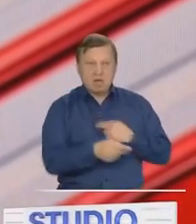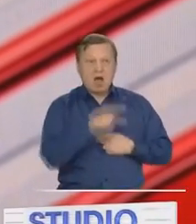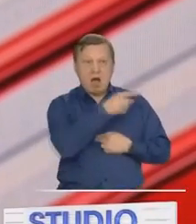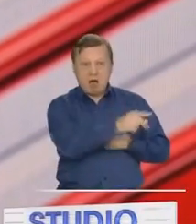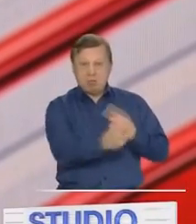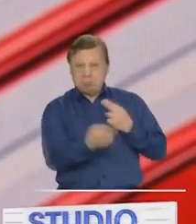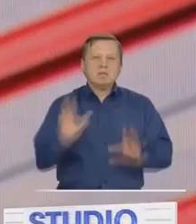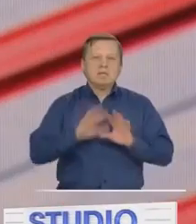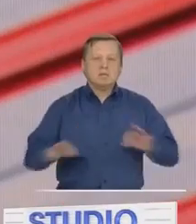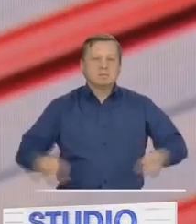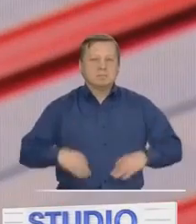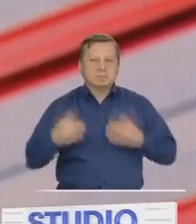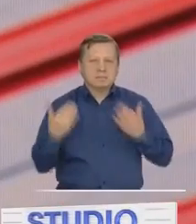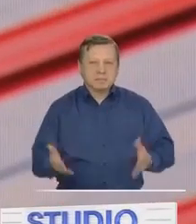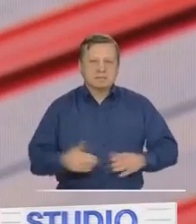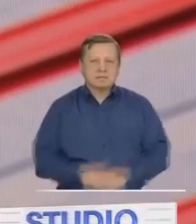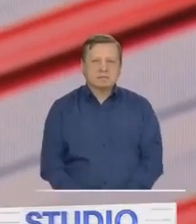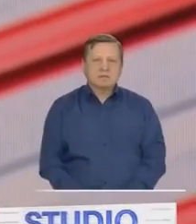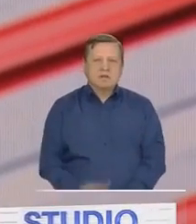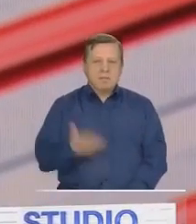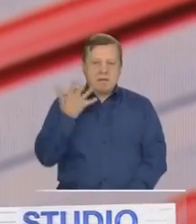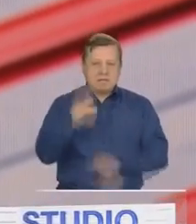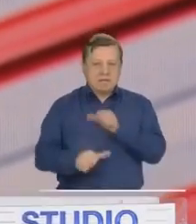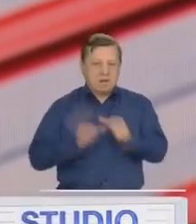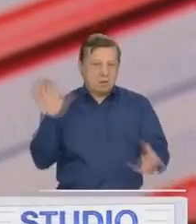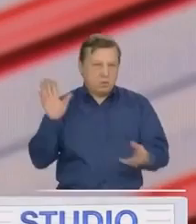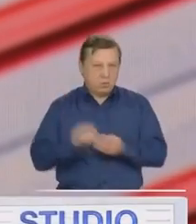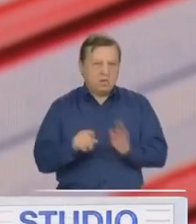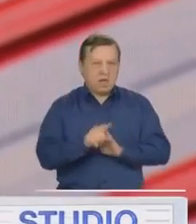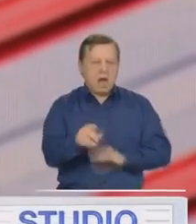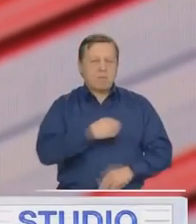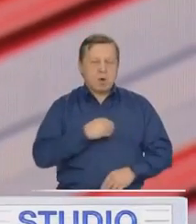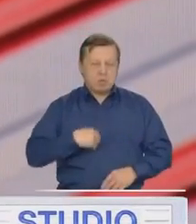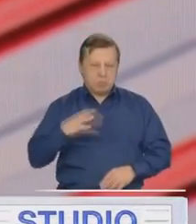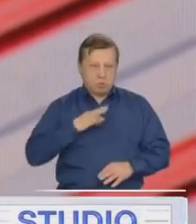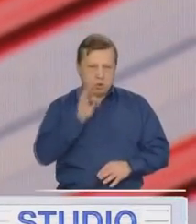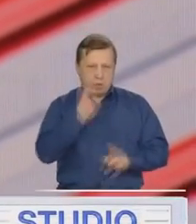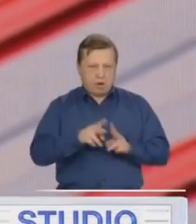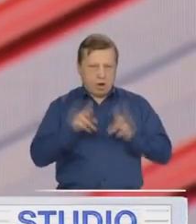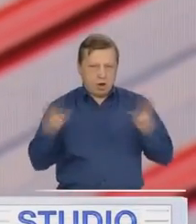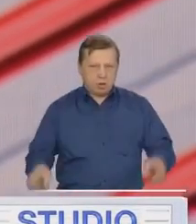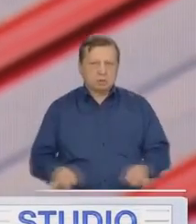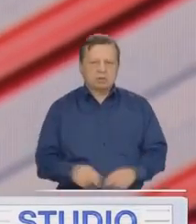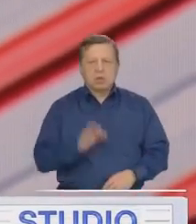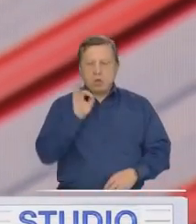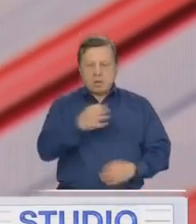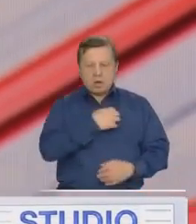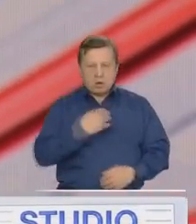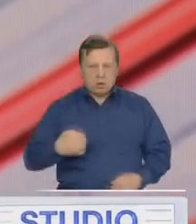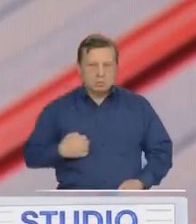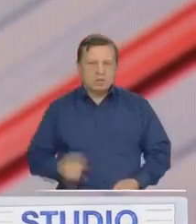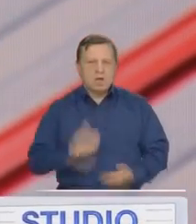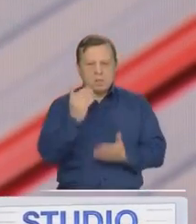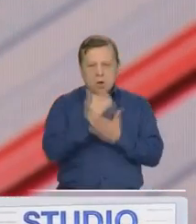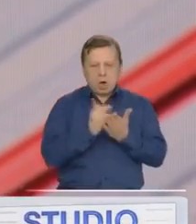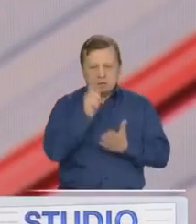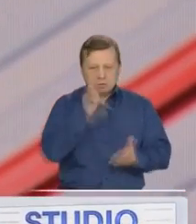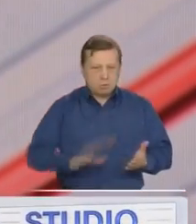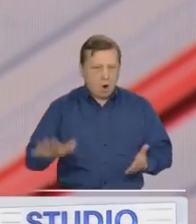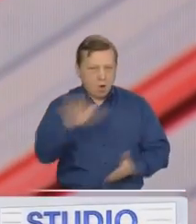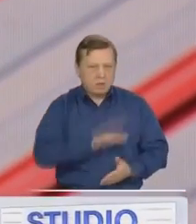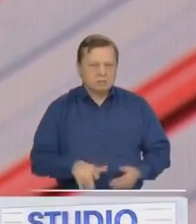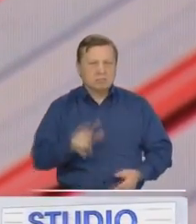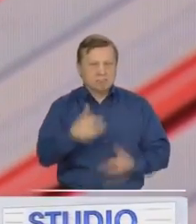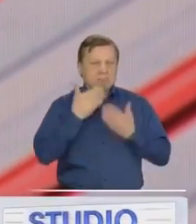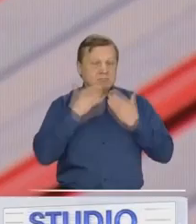drugiej turze najbardziej cenione prawie pięć lat to był dla polski dobry czas dobrze prowadzonej gospodarki czas programów społecznych dzięki kryzys